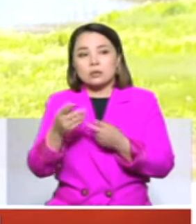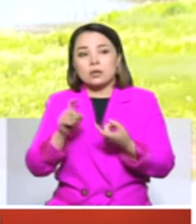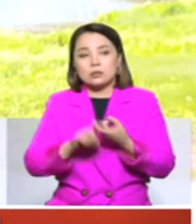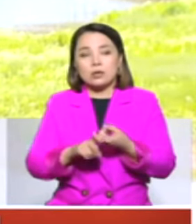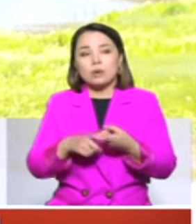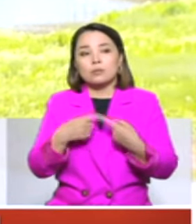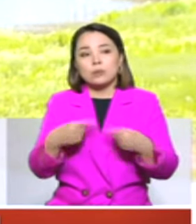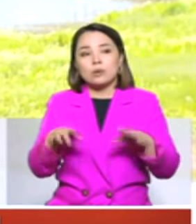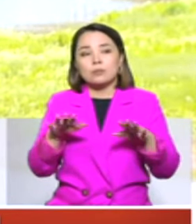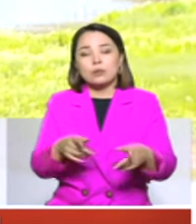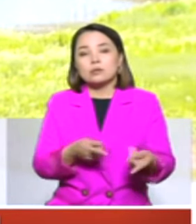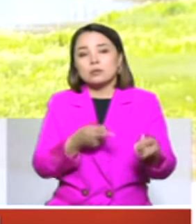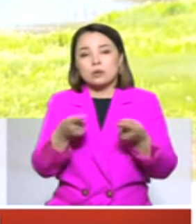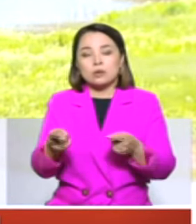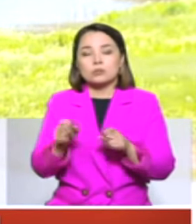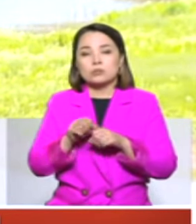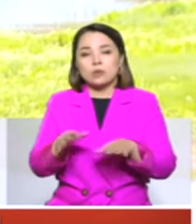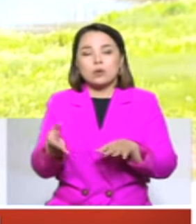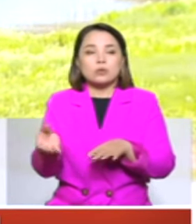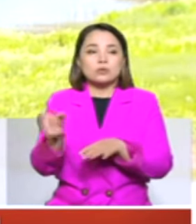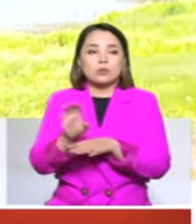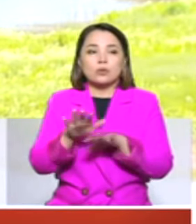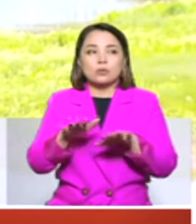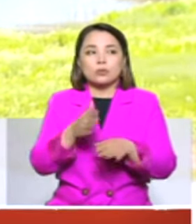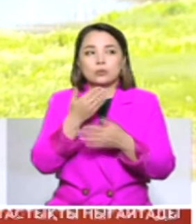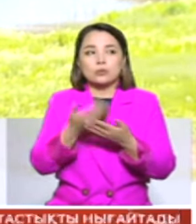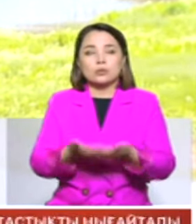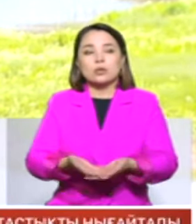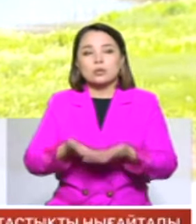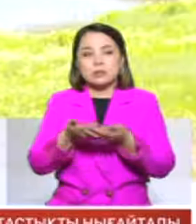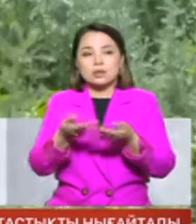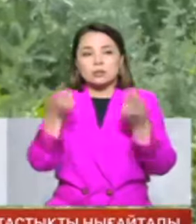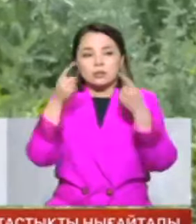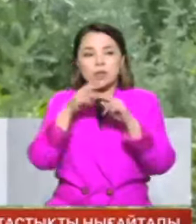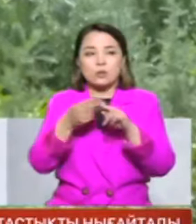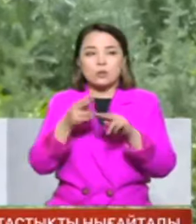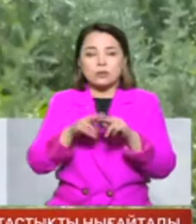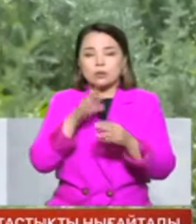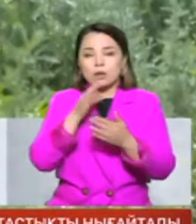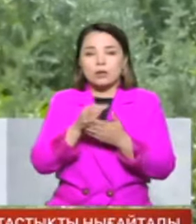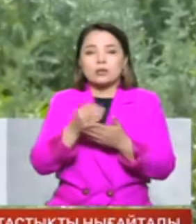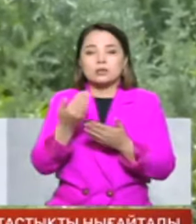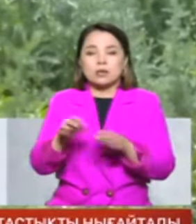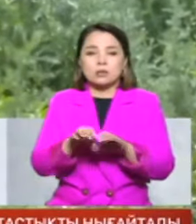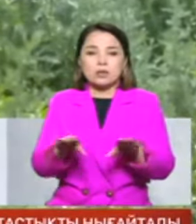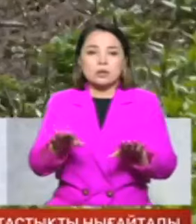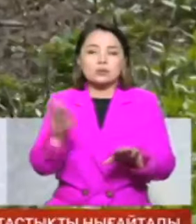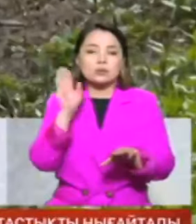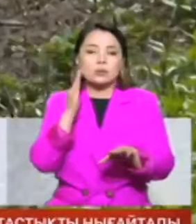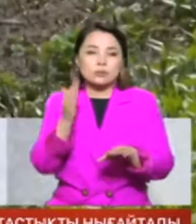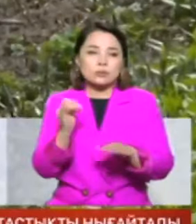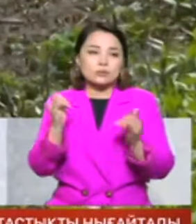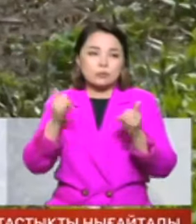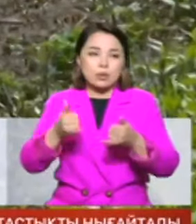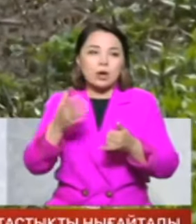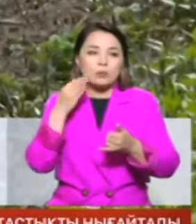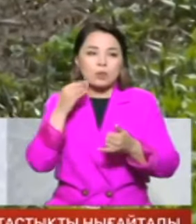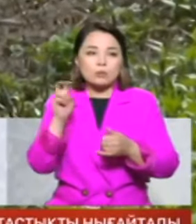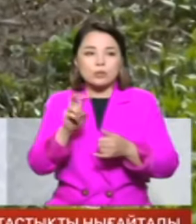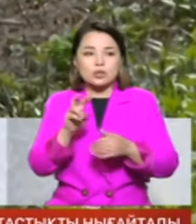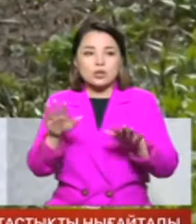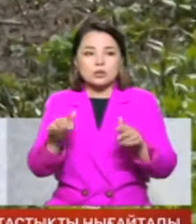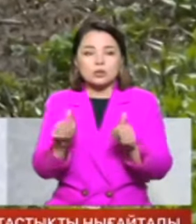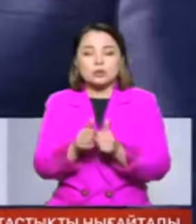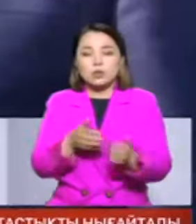бұдан басқа жерге апарып құятын жер жоқ. Бұл өзі сүзгі алаңы, технологиясы сондай. Ал кәріз суын төгу үшін Алматы Бішкек тас жолының